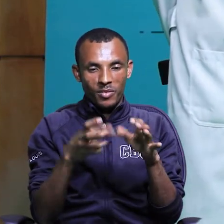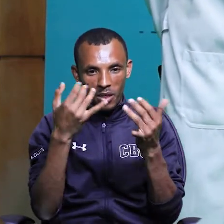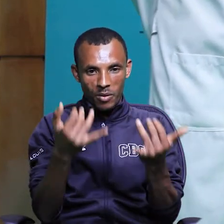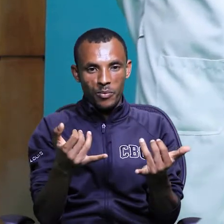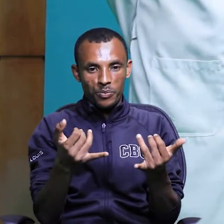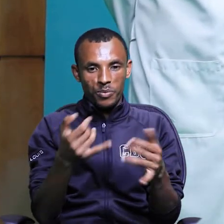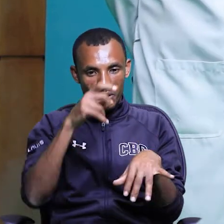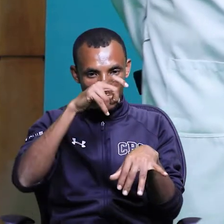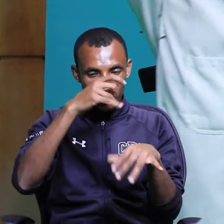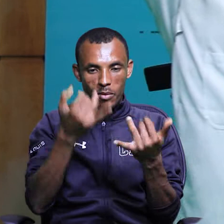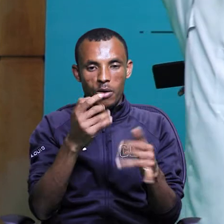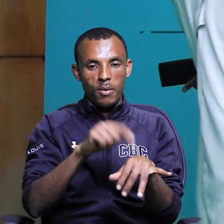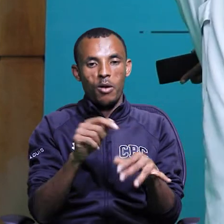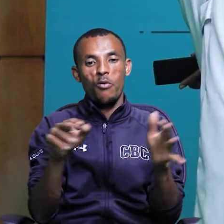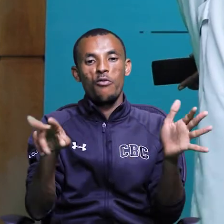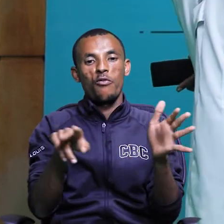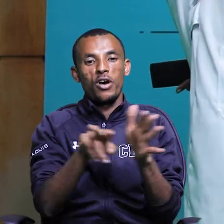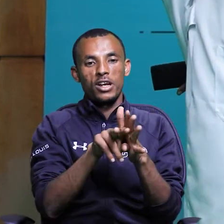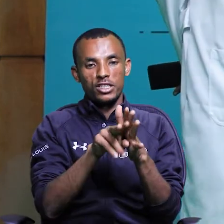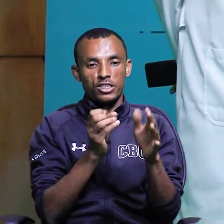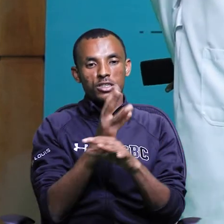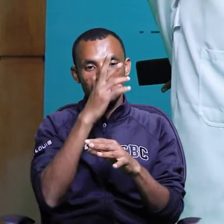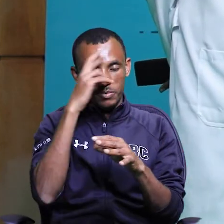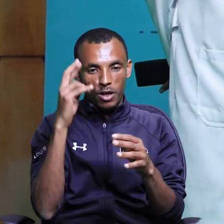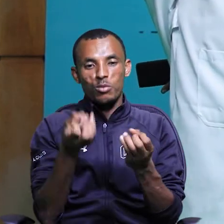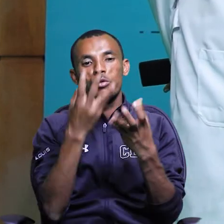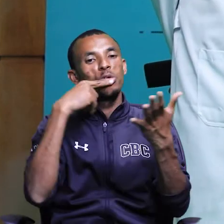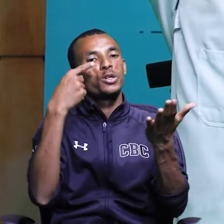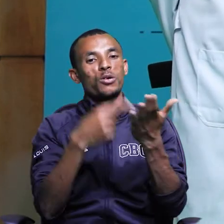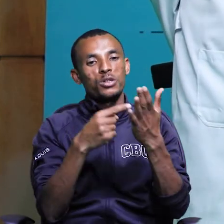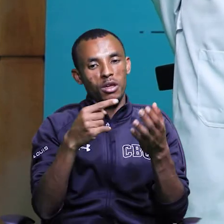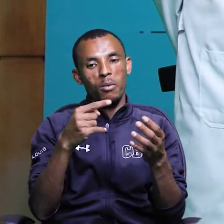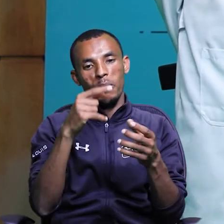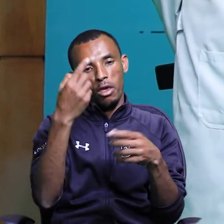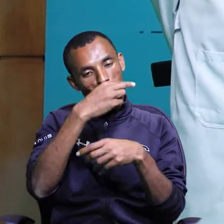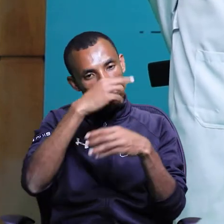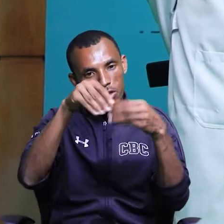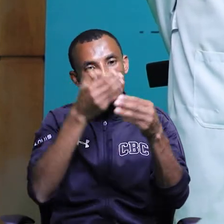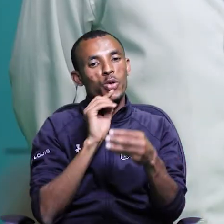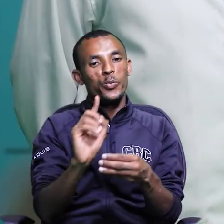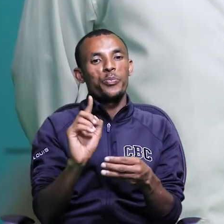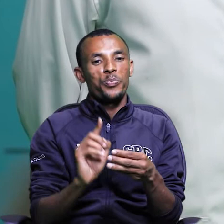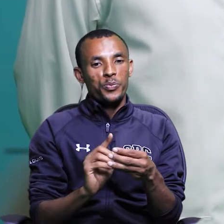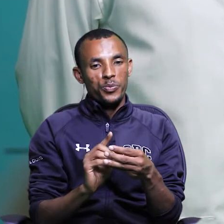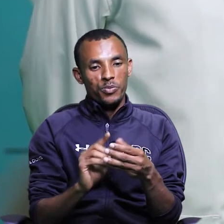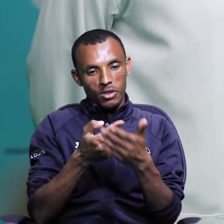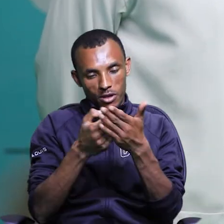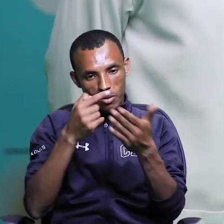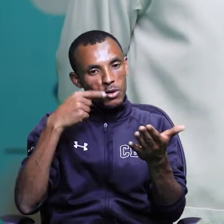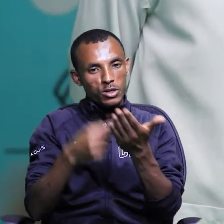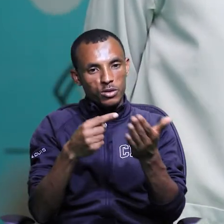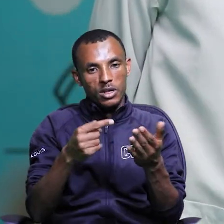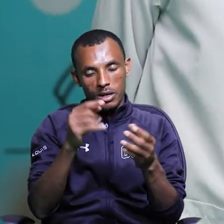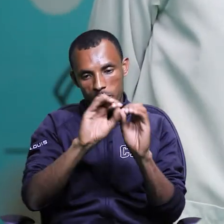አሁን በወቅቱ ባለው የቫይረስ ስርጭት ምክንያት ብዙ መረጃዎች በየዕለቱ እየተሰጠን ነው። እነዚህ